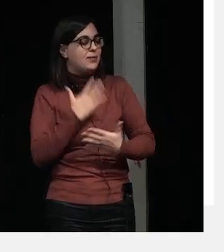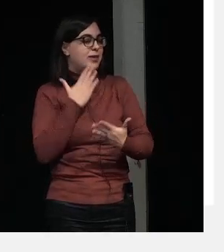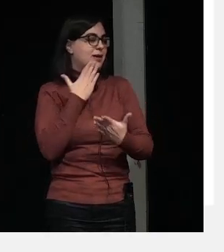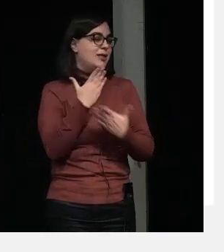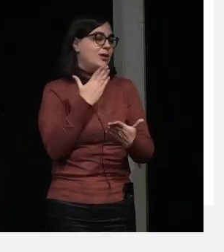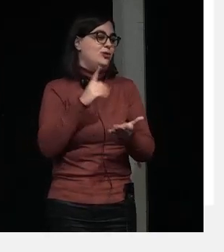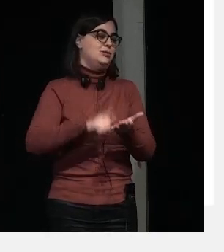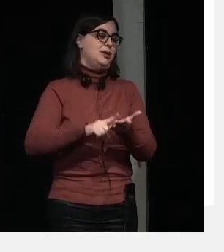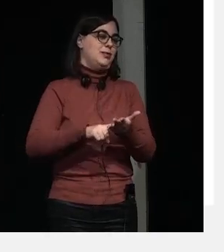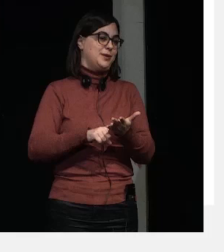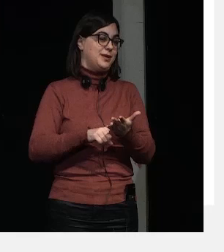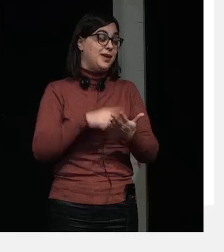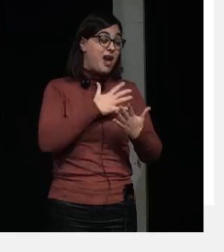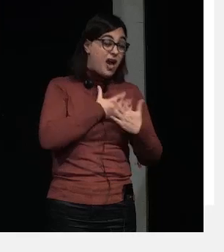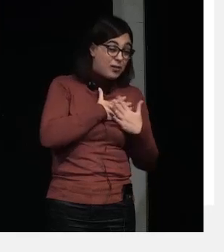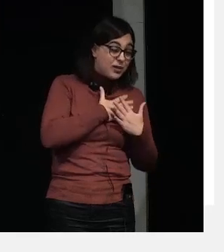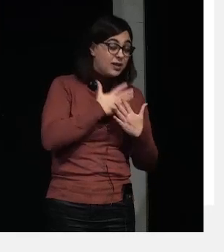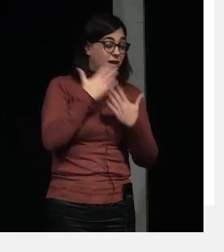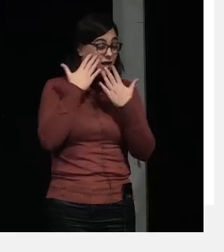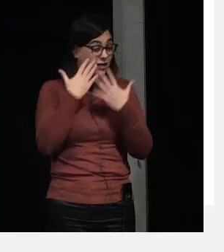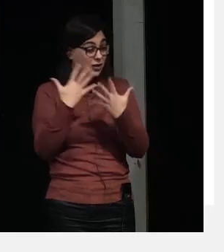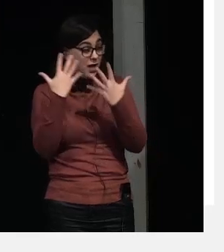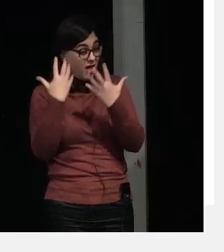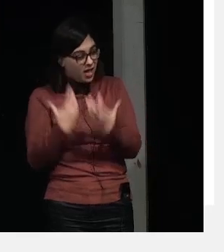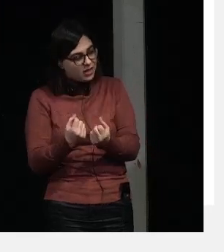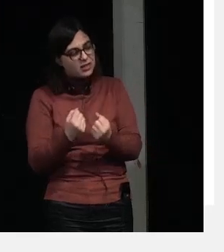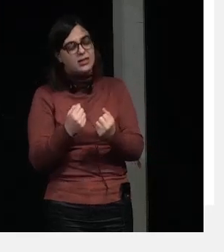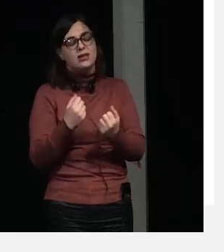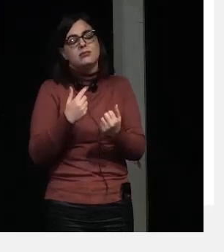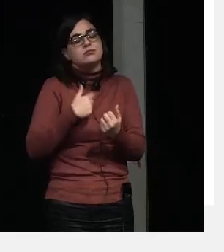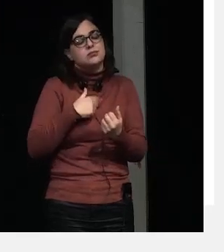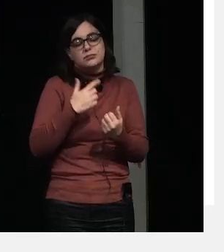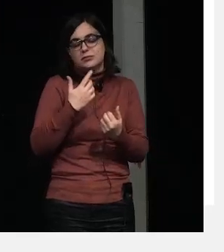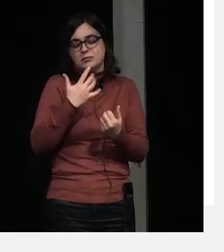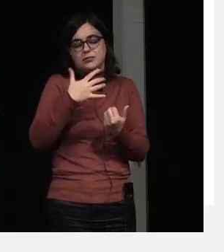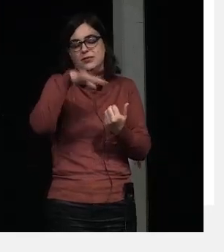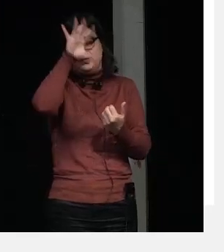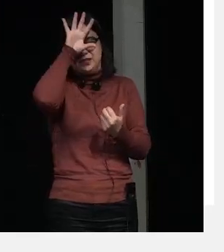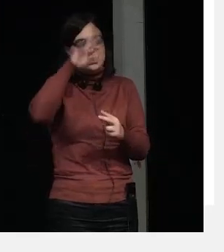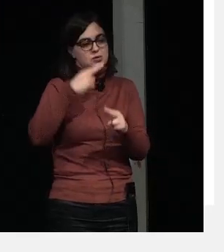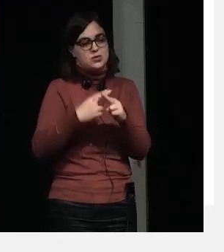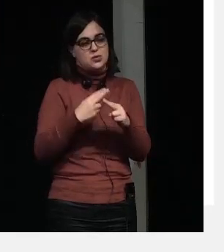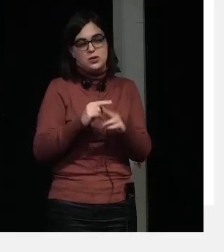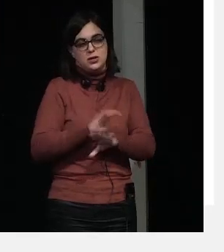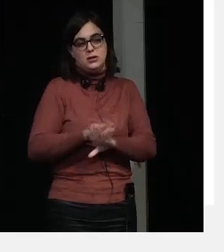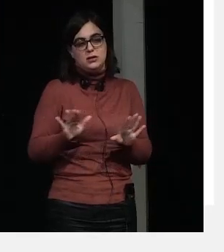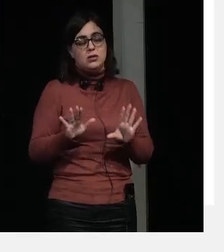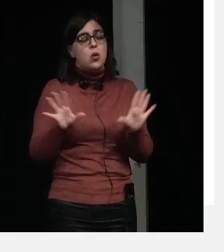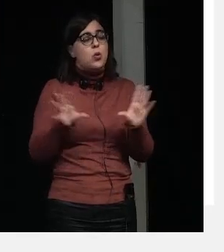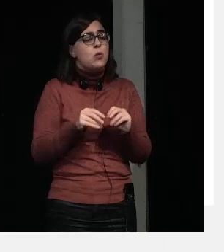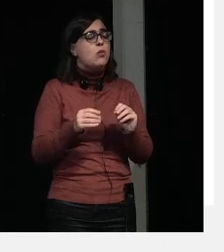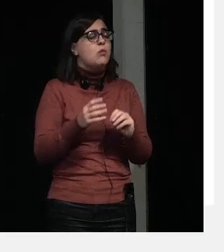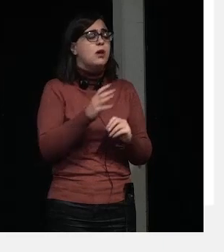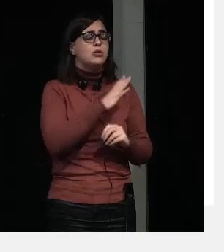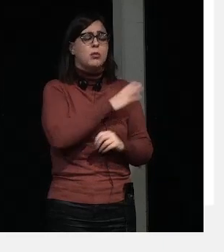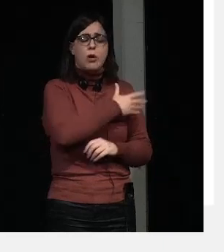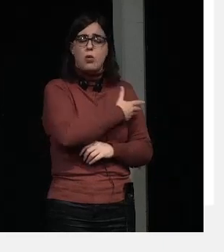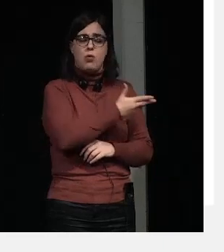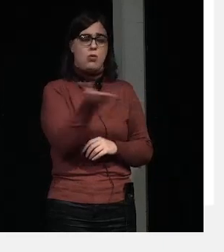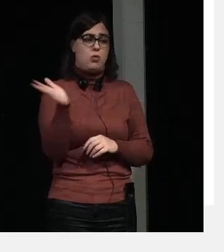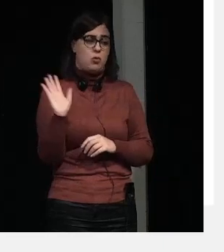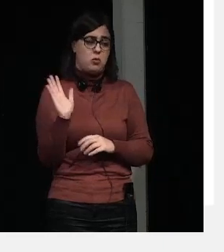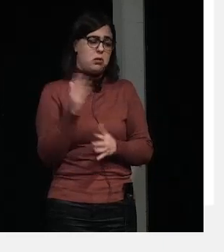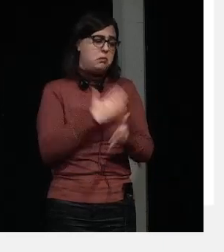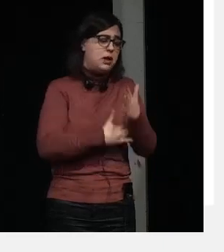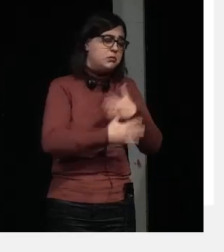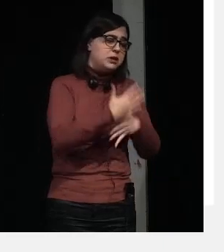σημαντικά συστατικά στη ζωή μας αυτές τις αξίες. Για όλους τους ανθρώπους, είτε με